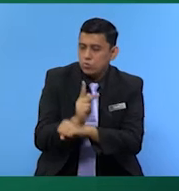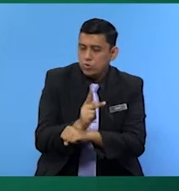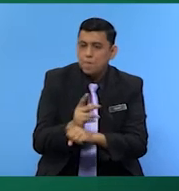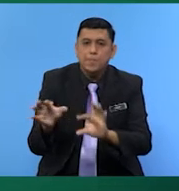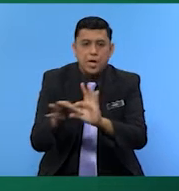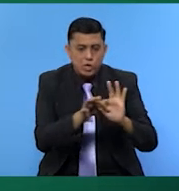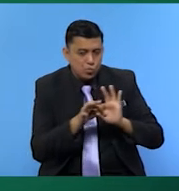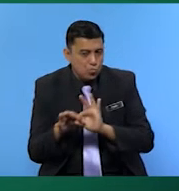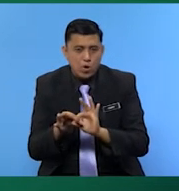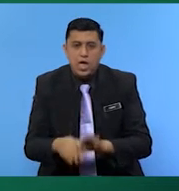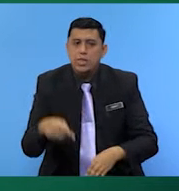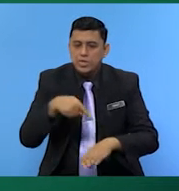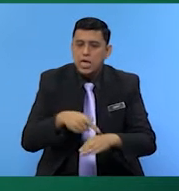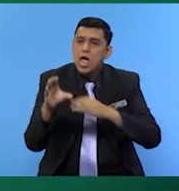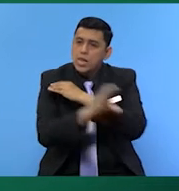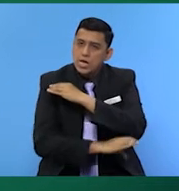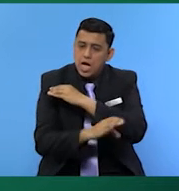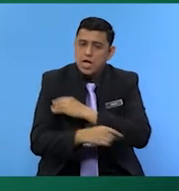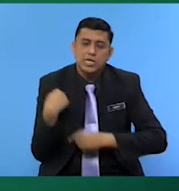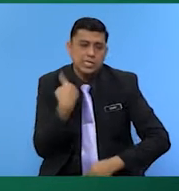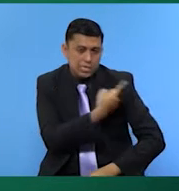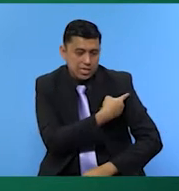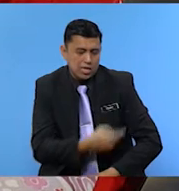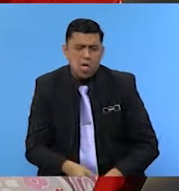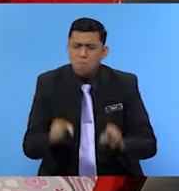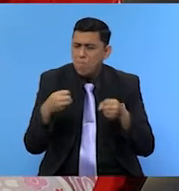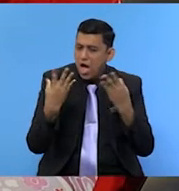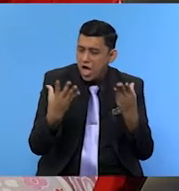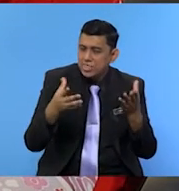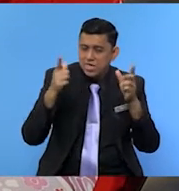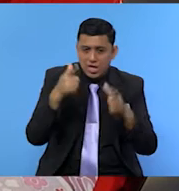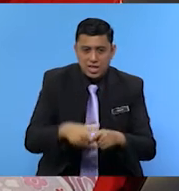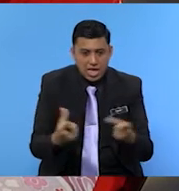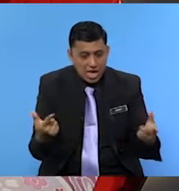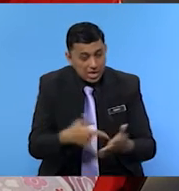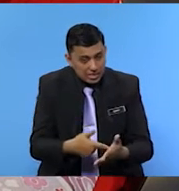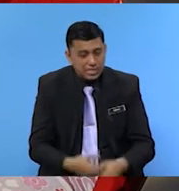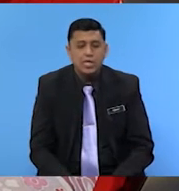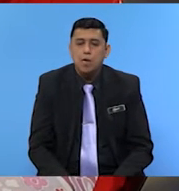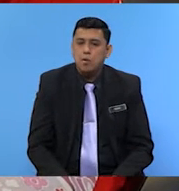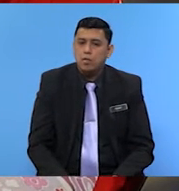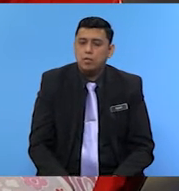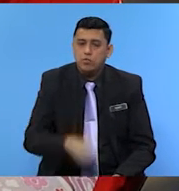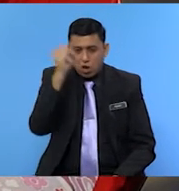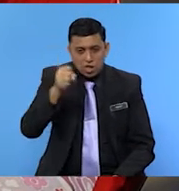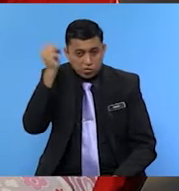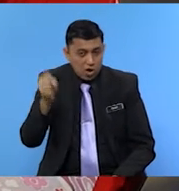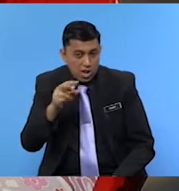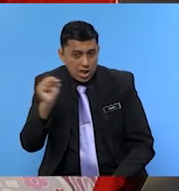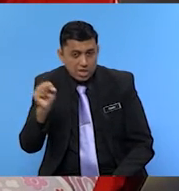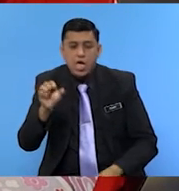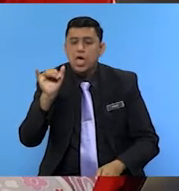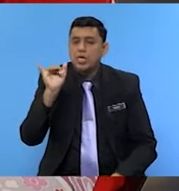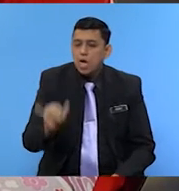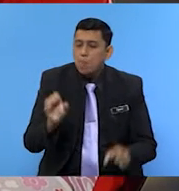kita. Bincangkan. Banyak lagi bentuk-bentuk soalan yang boleh ditanya kepada pelajar berkaitan dengan topik perpaduan ini. Jadi